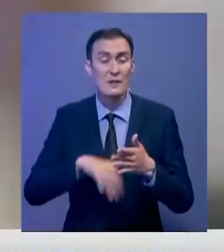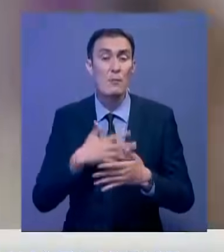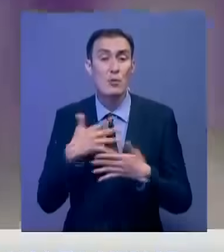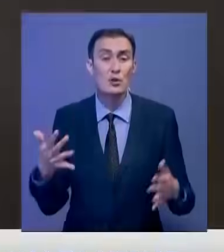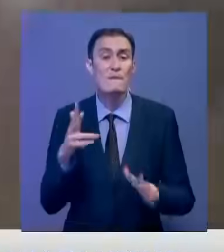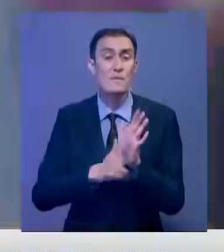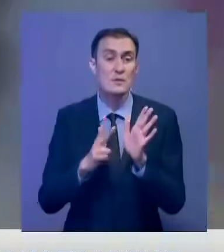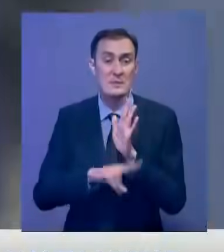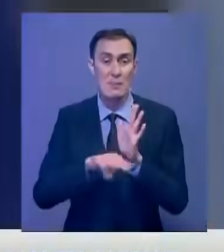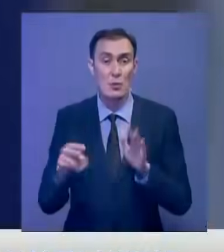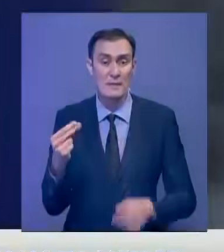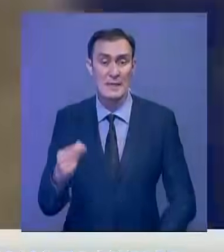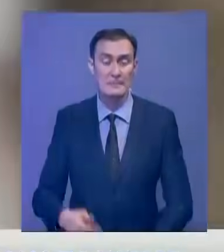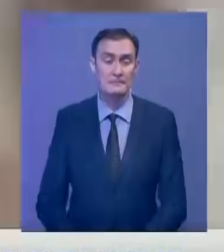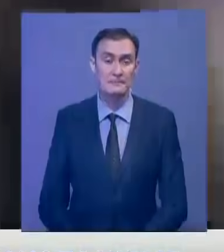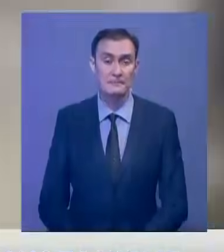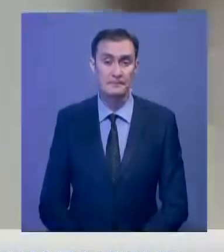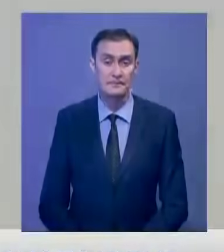превысила 80 миллионов тенге.